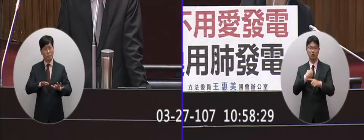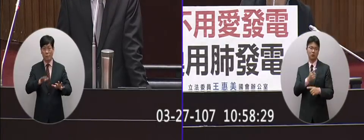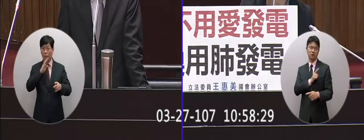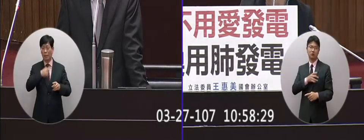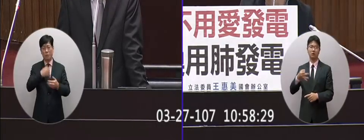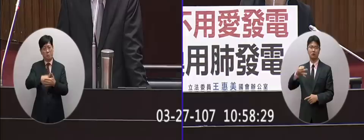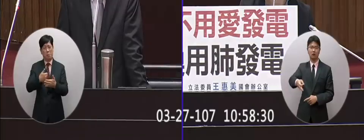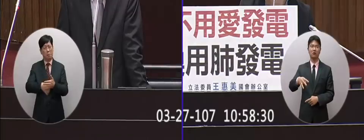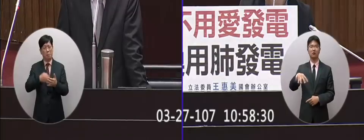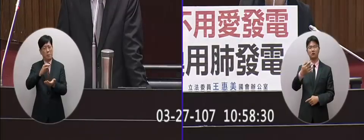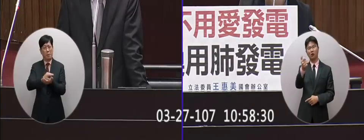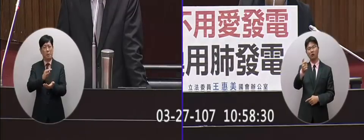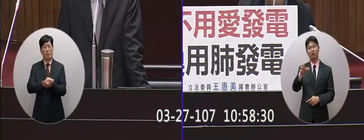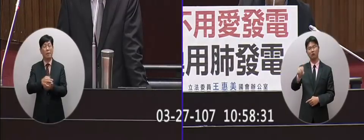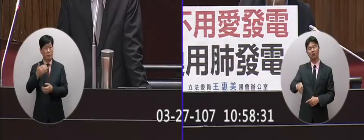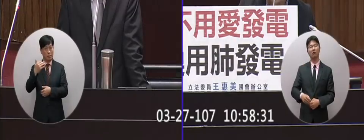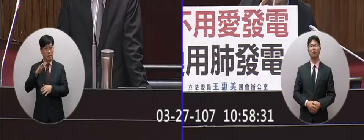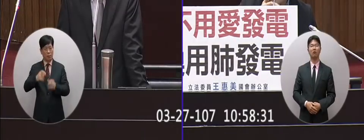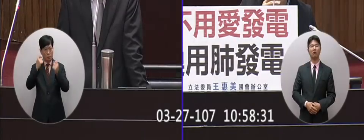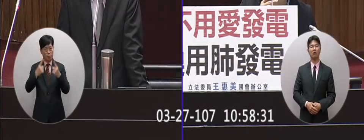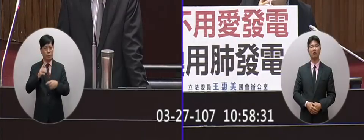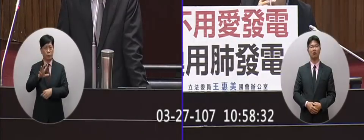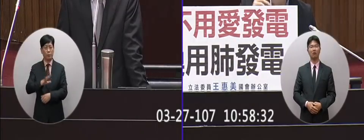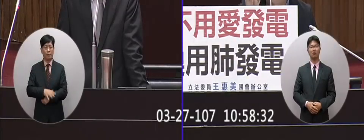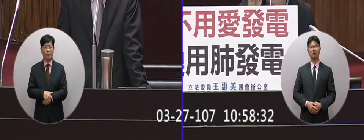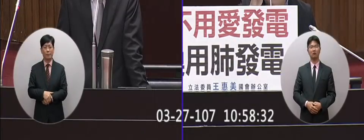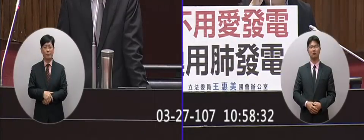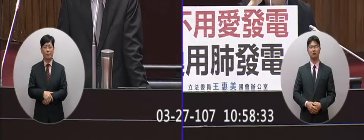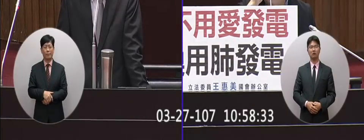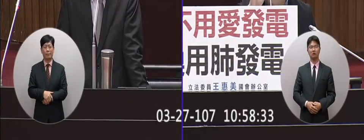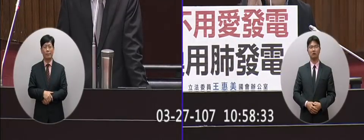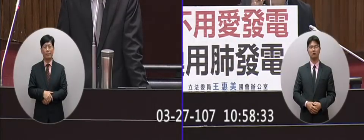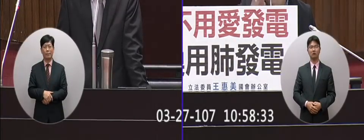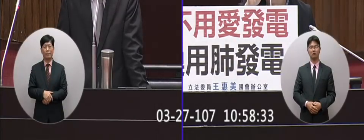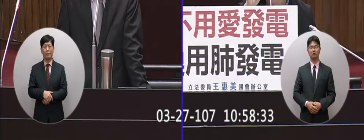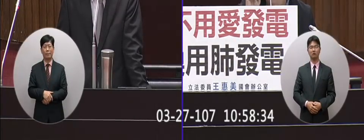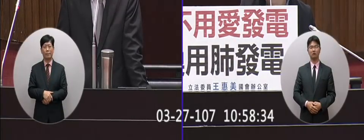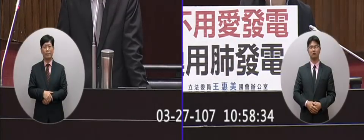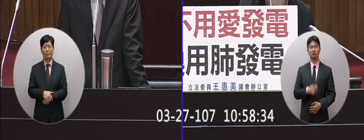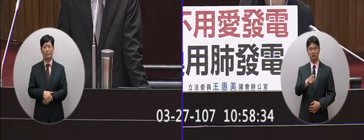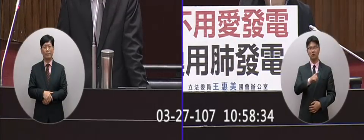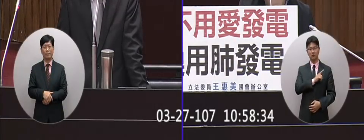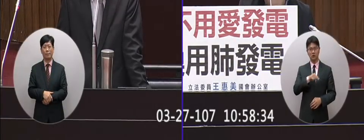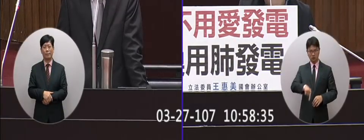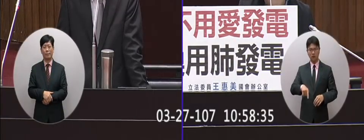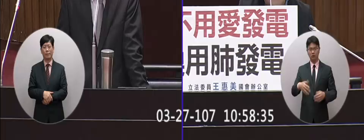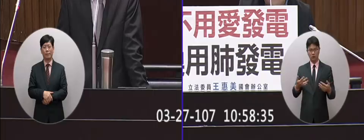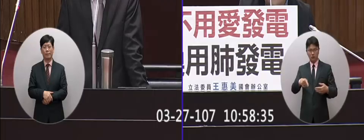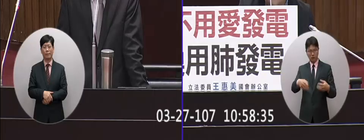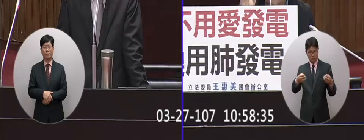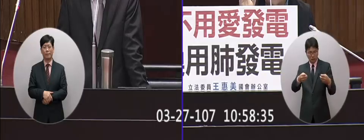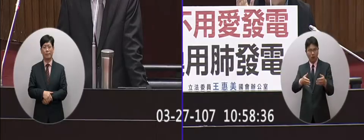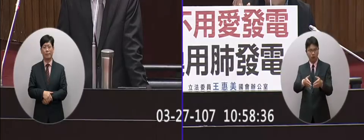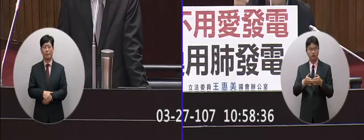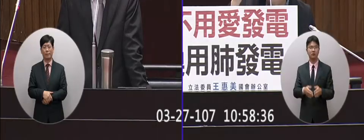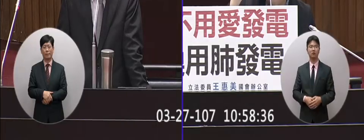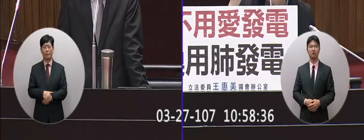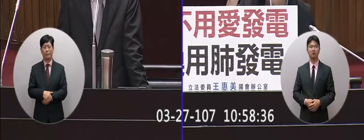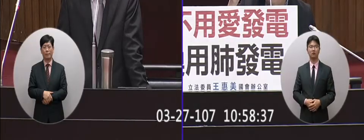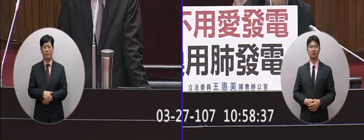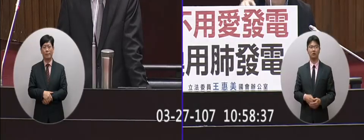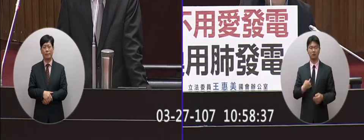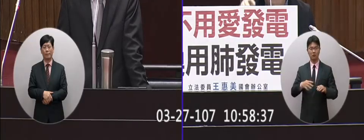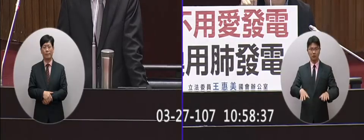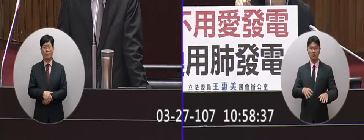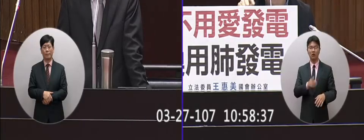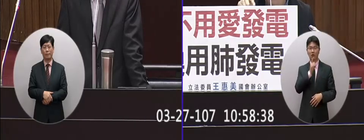个动，会有这个动力吗？ 不，已经比较便宜了啦。 我跟你讲，院长，我们要就事论事。 是。 我们除